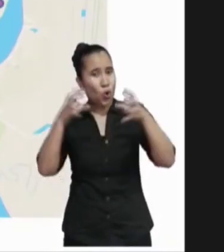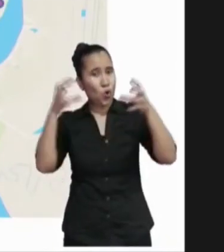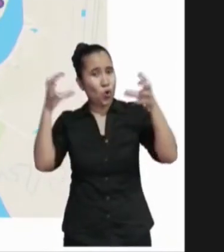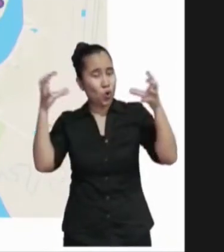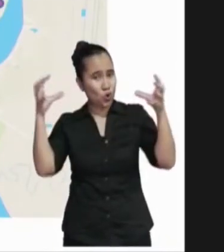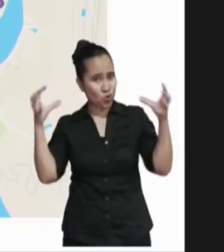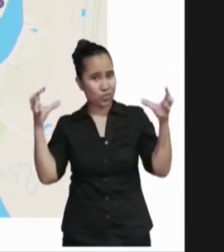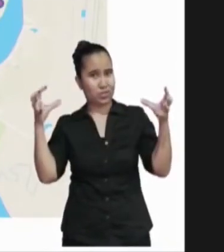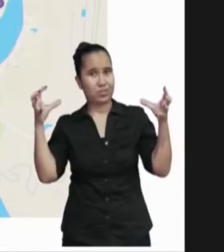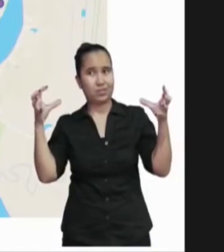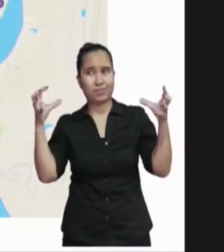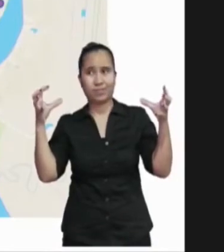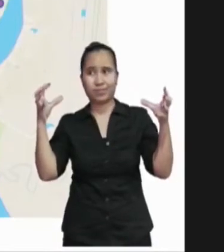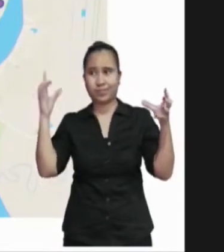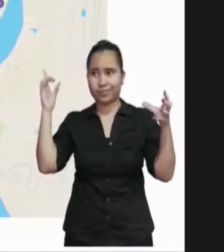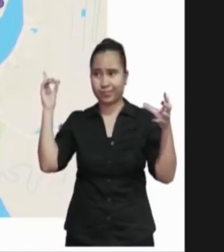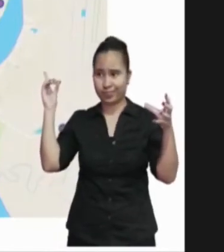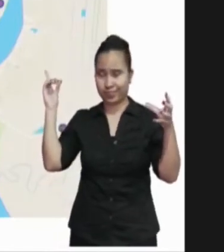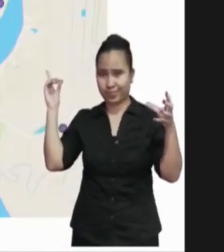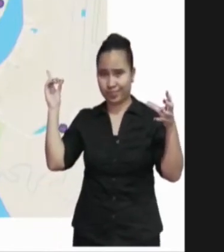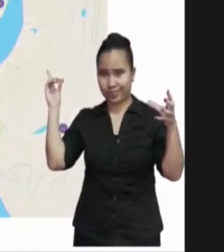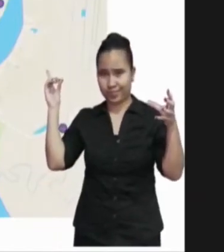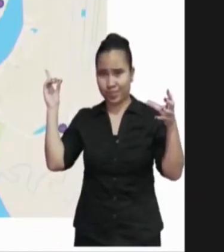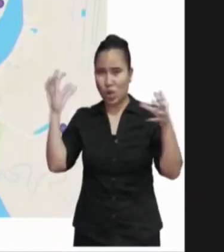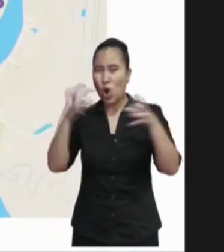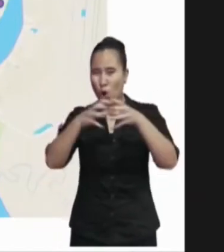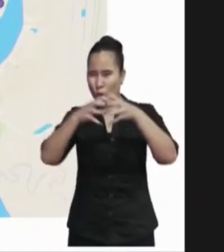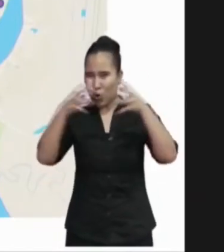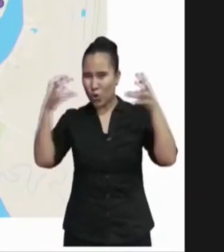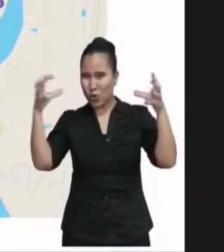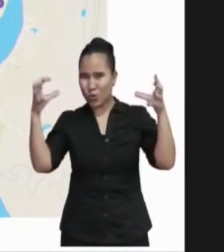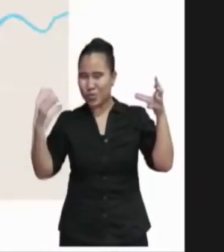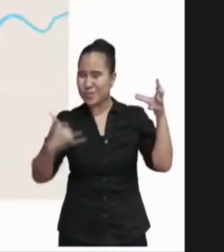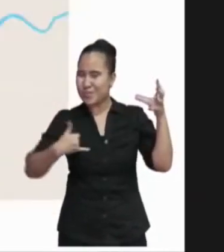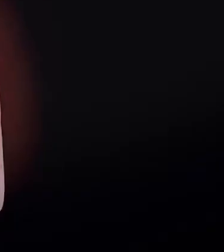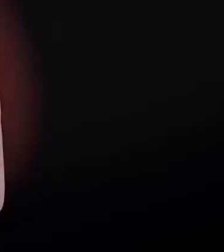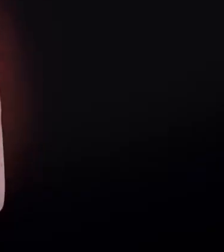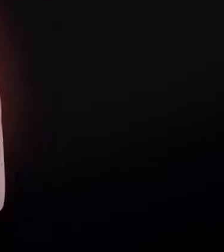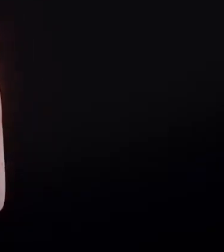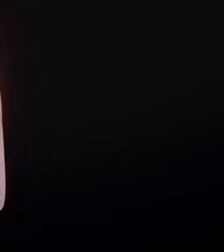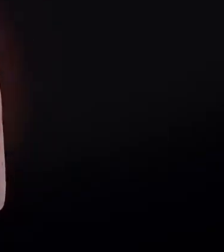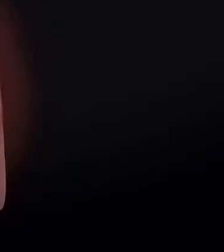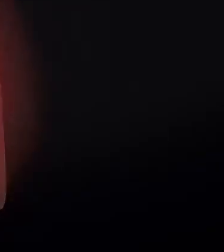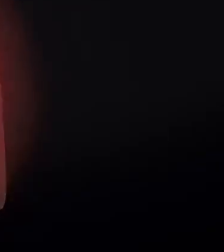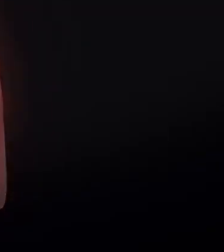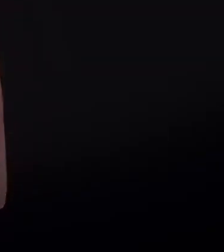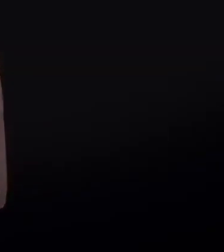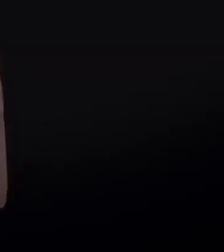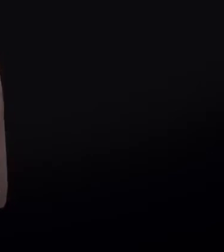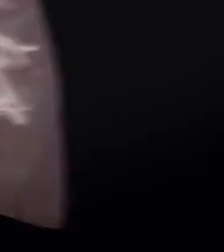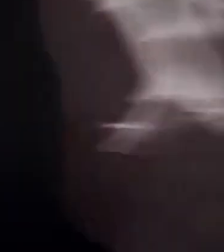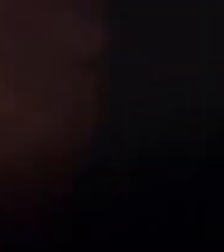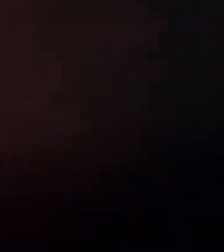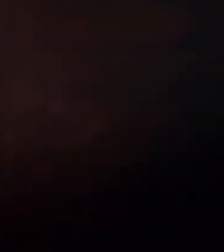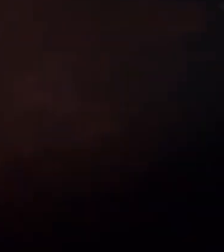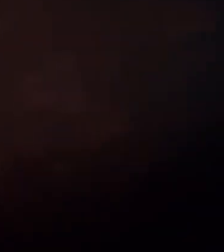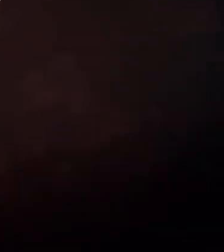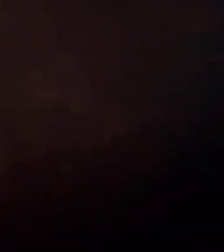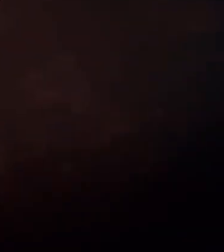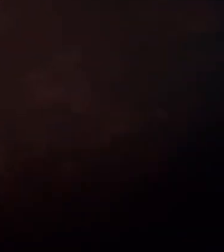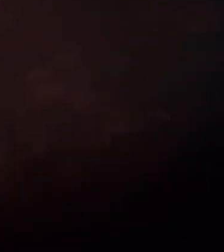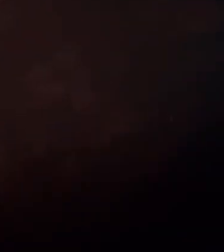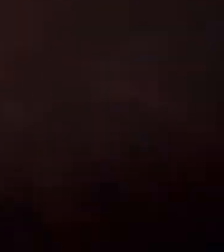concentratie van gevallen is. En daar kunt u dus zien hoe snel die verspreiding